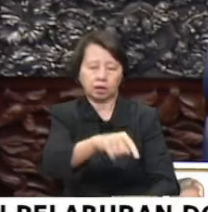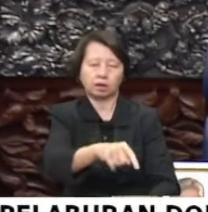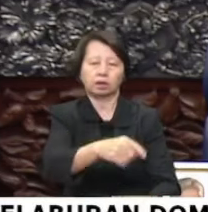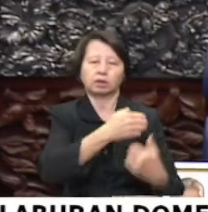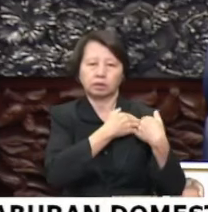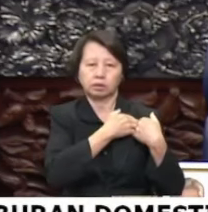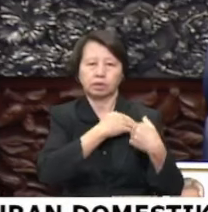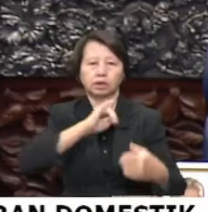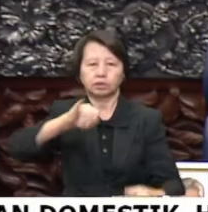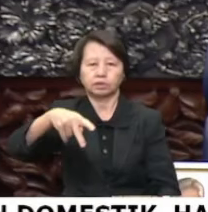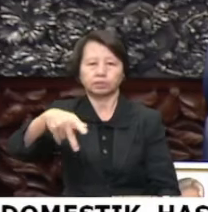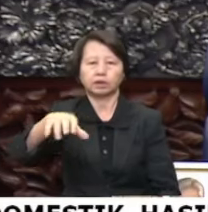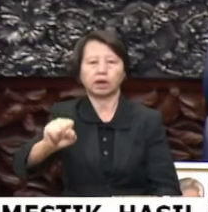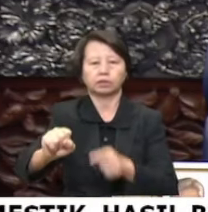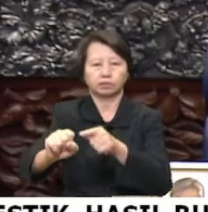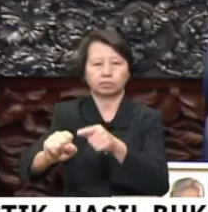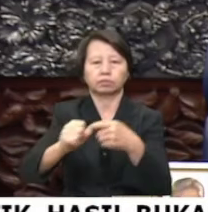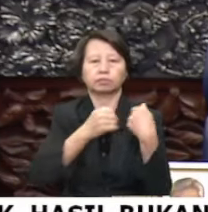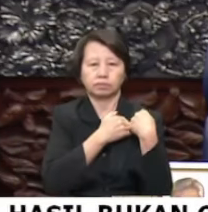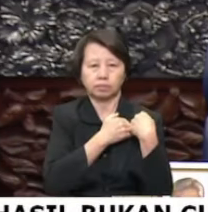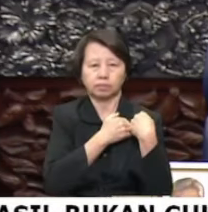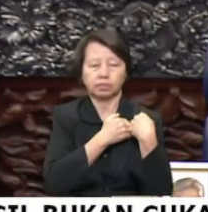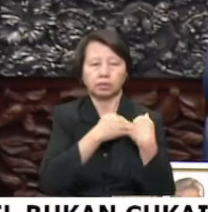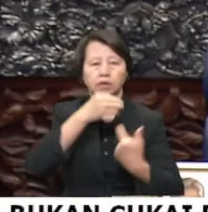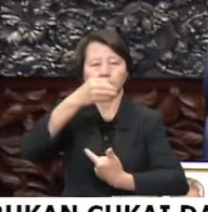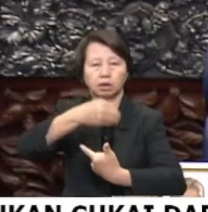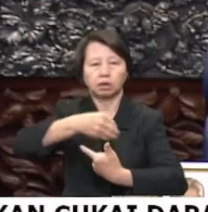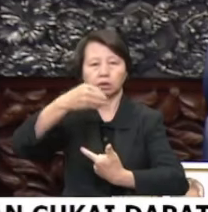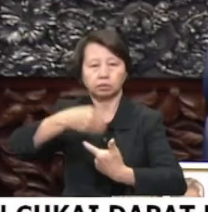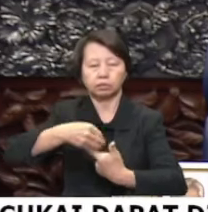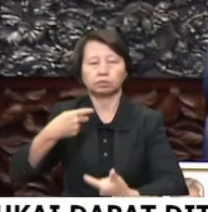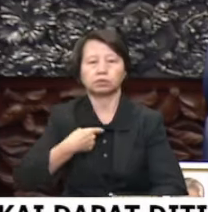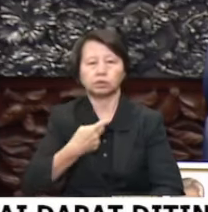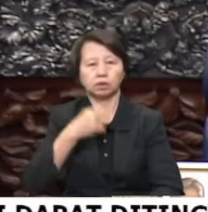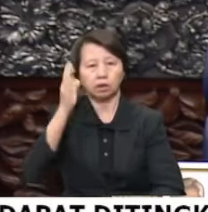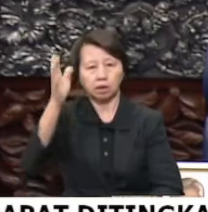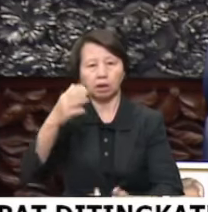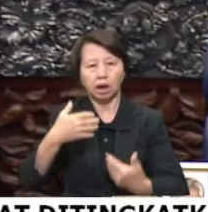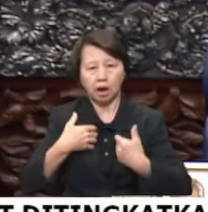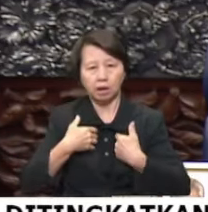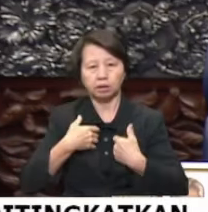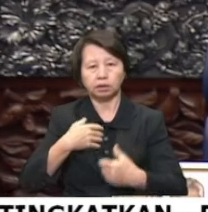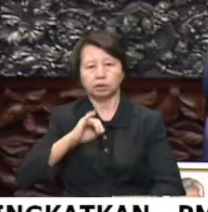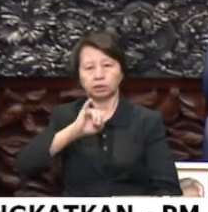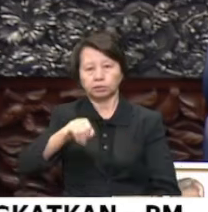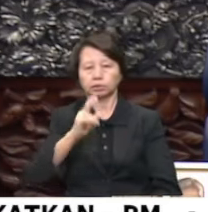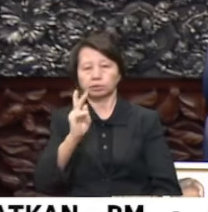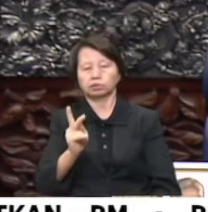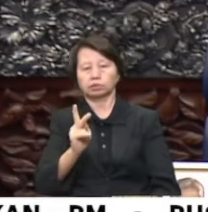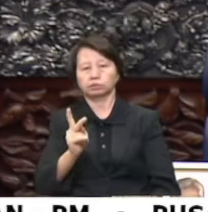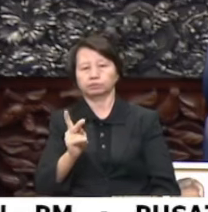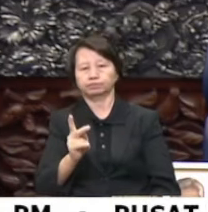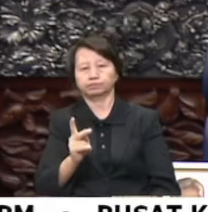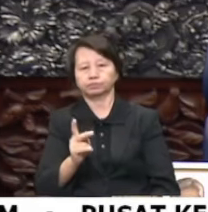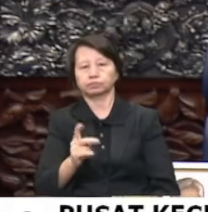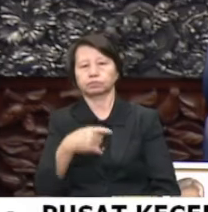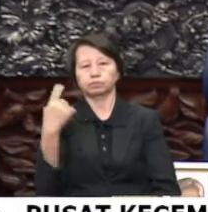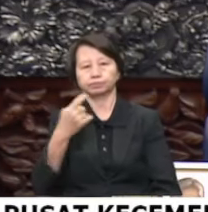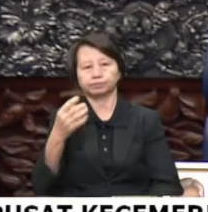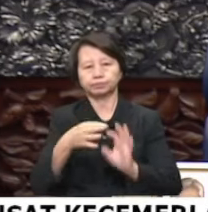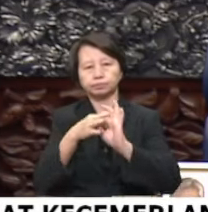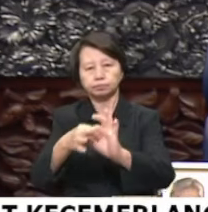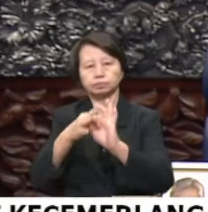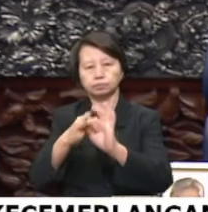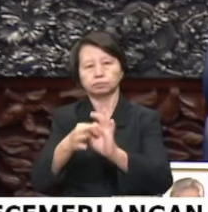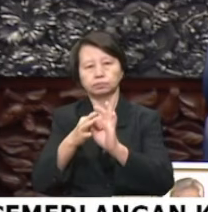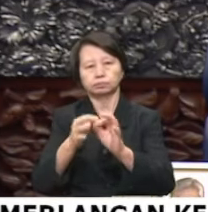di bawah bidang kuasa JPS, dan apapun kita akan ada jawatan kuasa jugalah seringkali bekerjasama